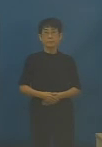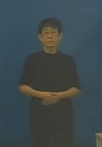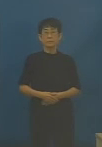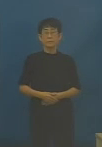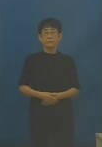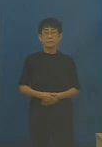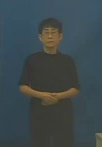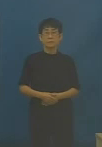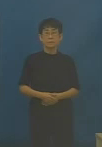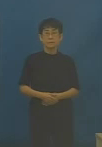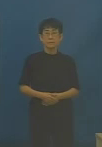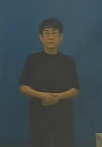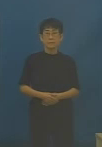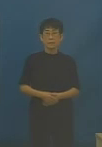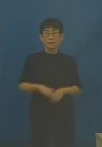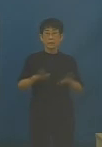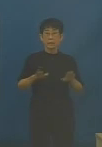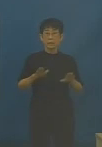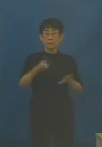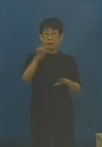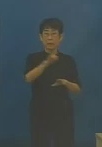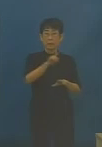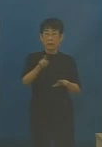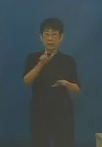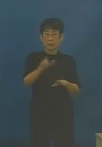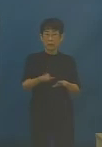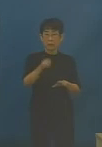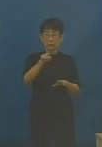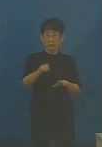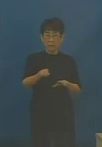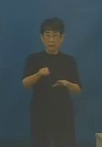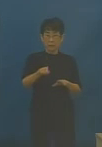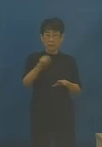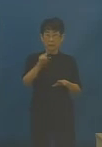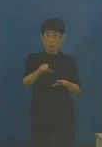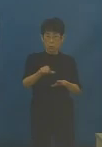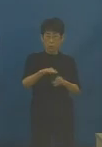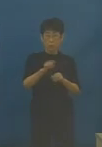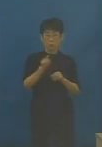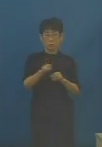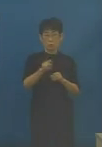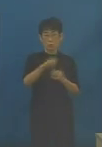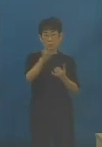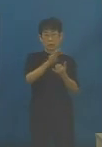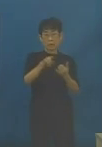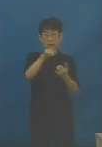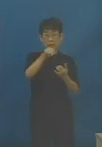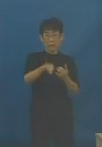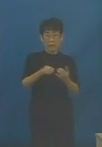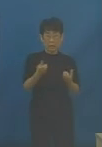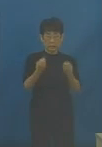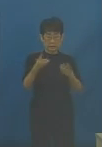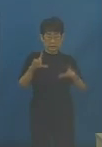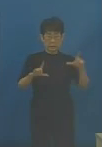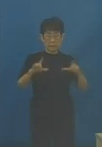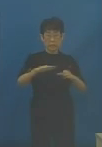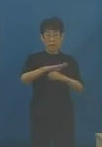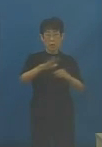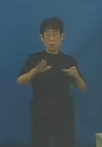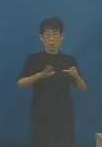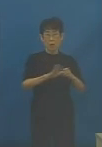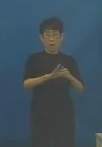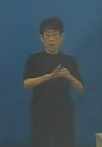同じように今、人間界を襲っている災害がこの新型コロナという問題でござい